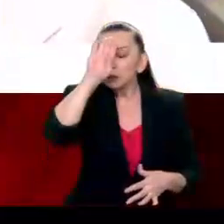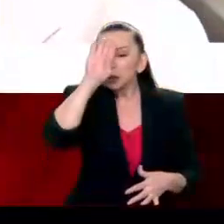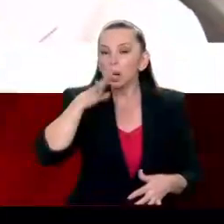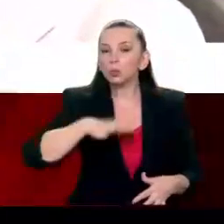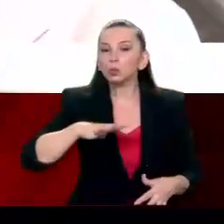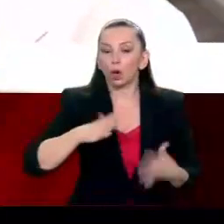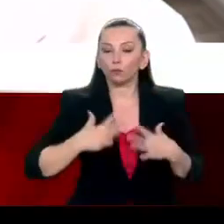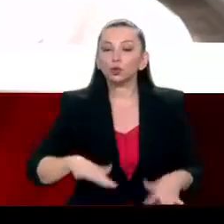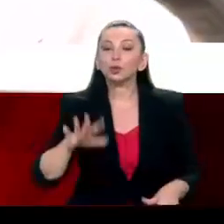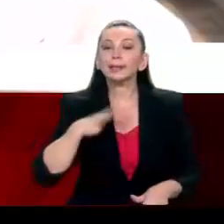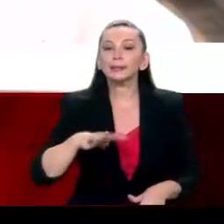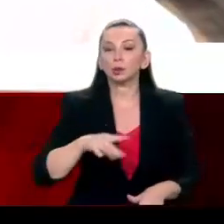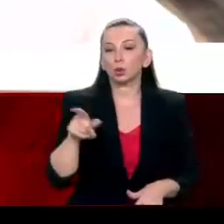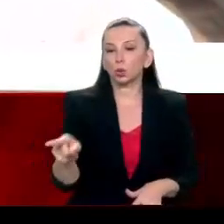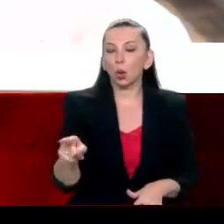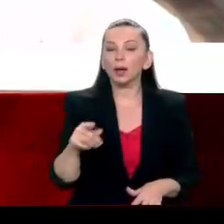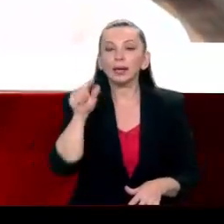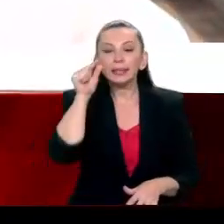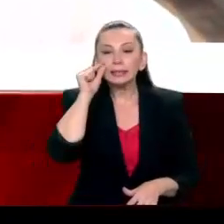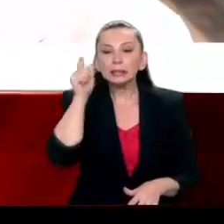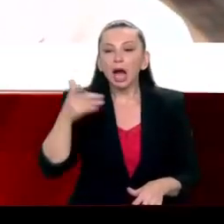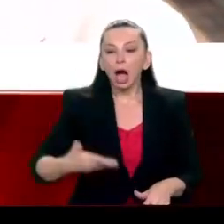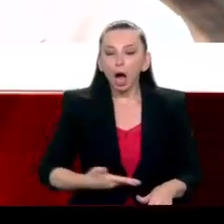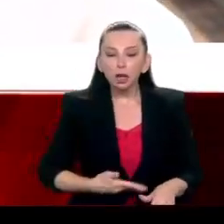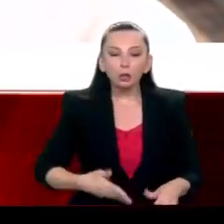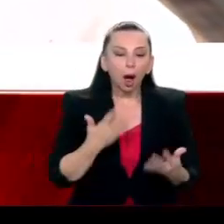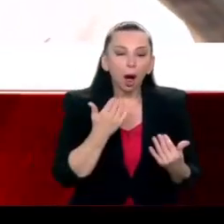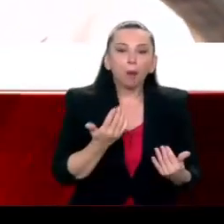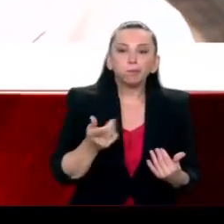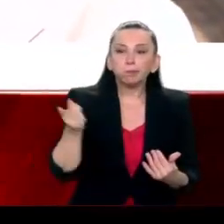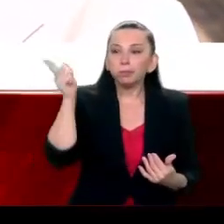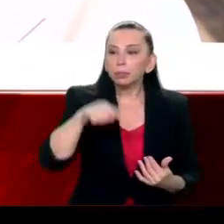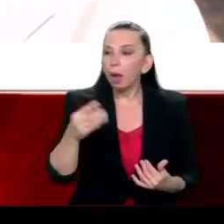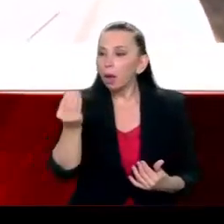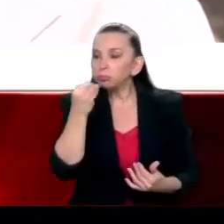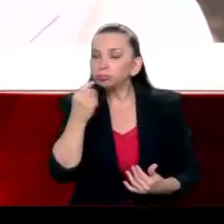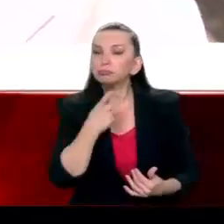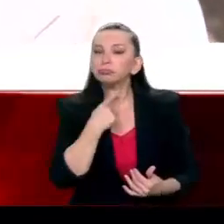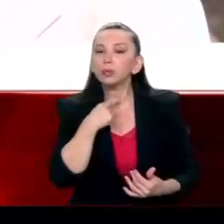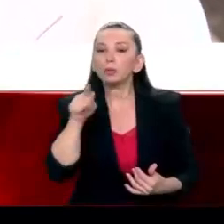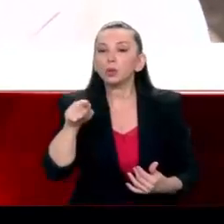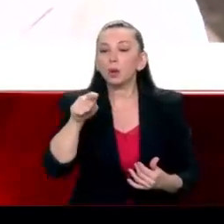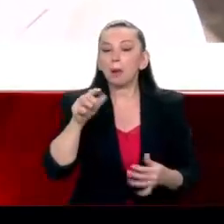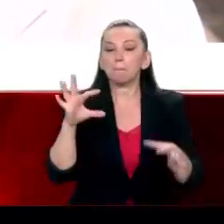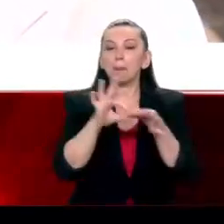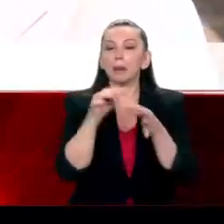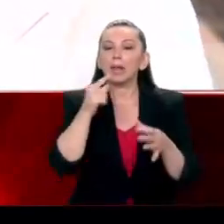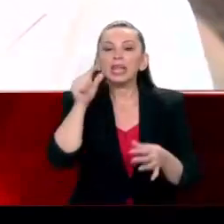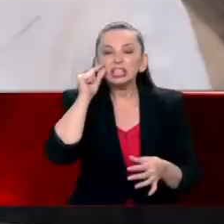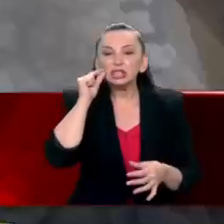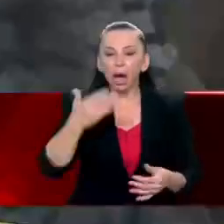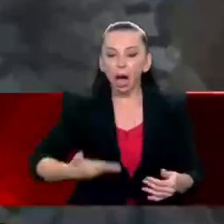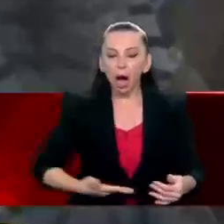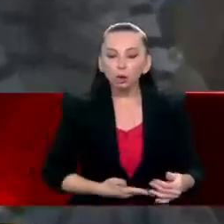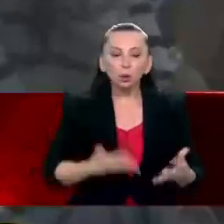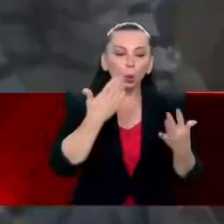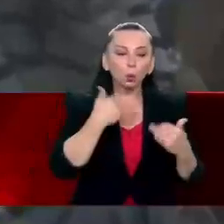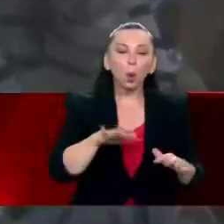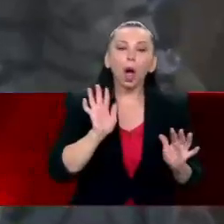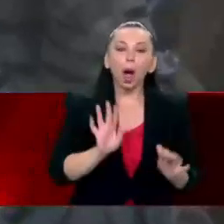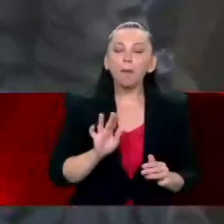ne demek? Şimdi insanın acıkmadan tekrar yeme isteğine bağımlılık deniyor. Kişi acıkmıyor ama o şeyi istiyor. Seviyoruz